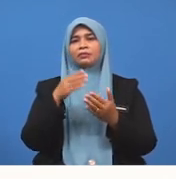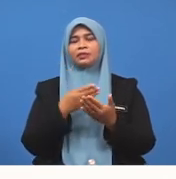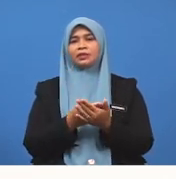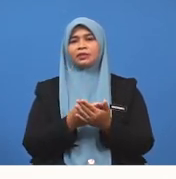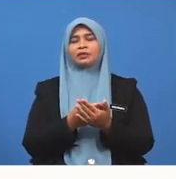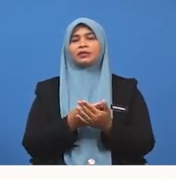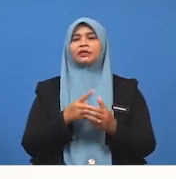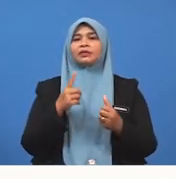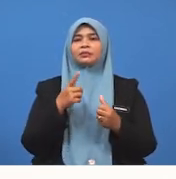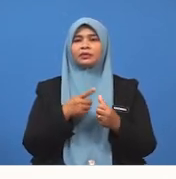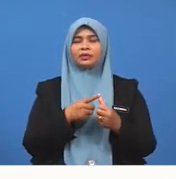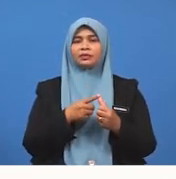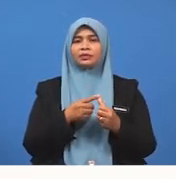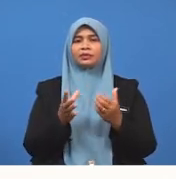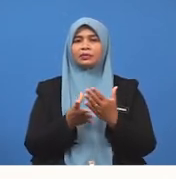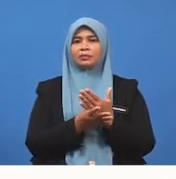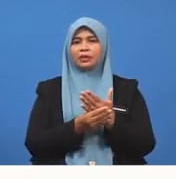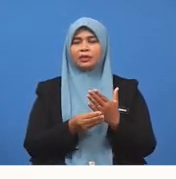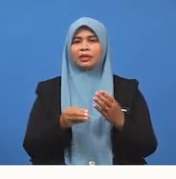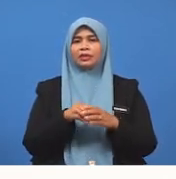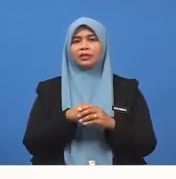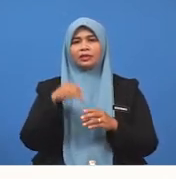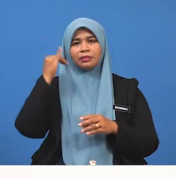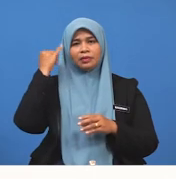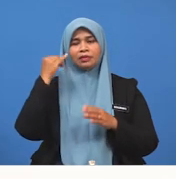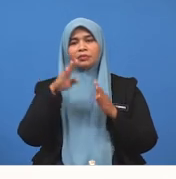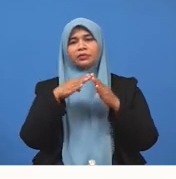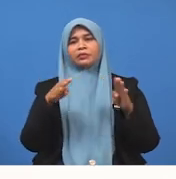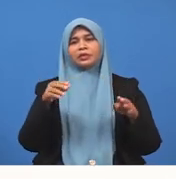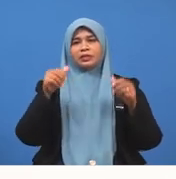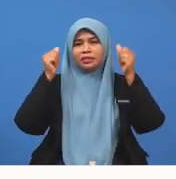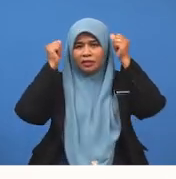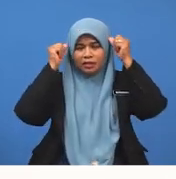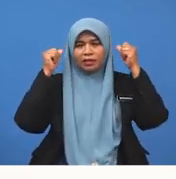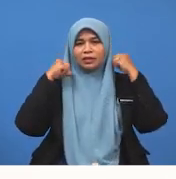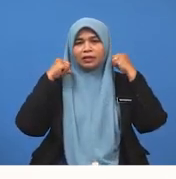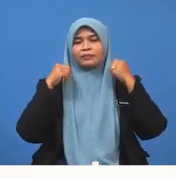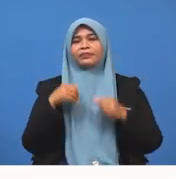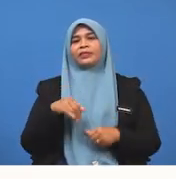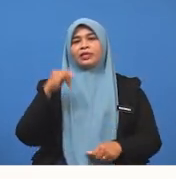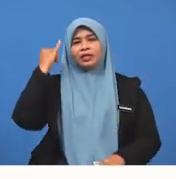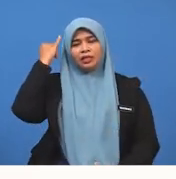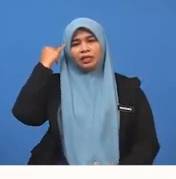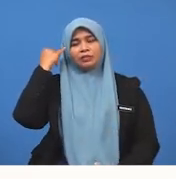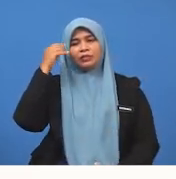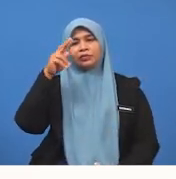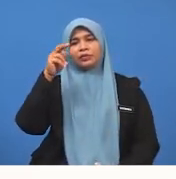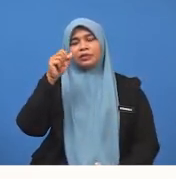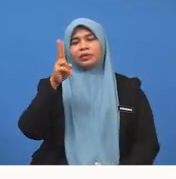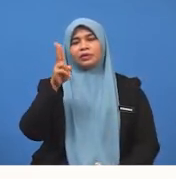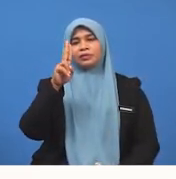seseorang itu mesti ramai dalam bahasa Arab yang meliputi ilmu Nahwu dan Shorof